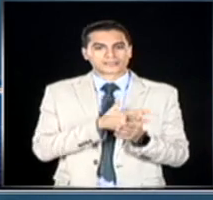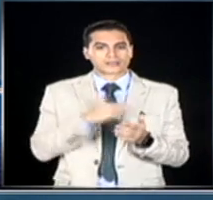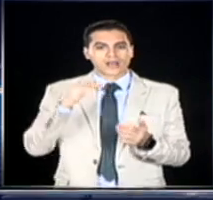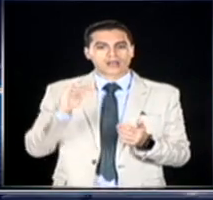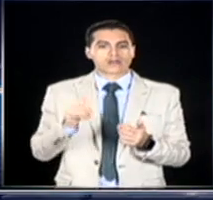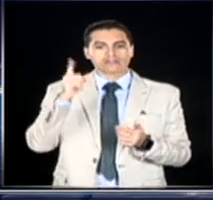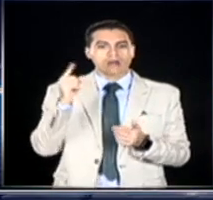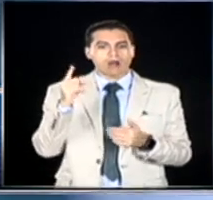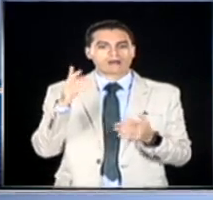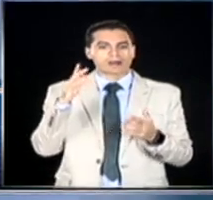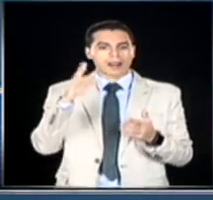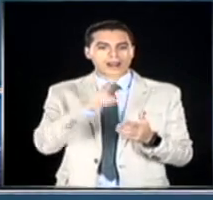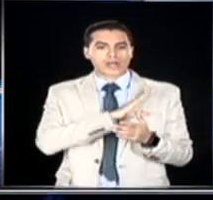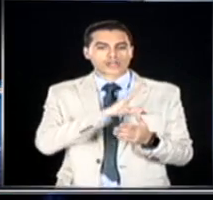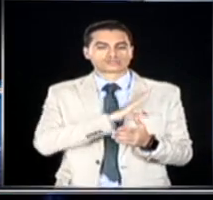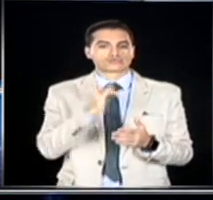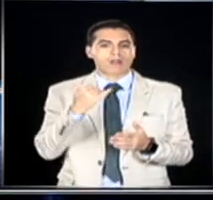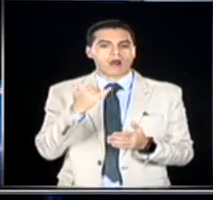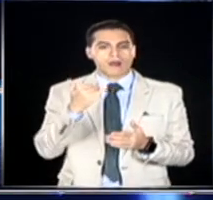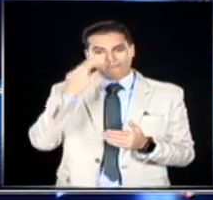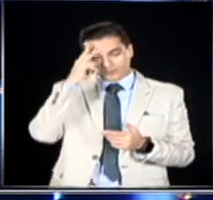الشاذلي. الهدف الثاني،